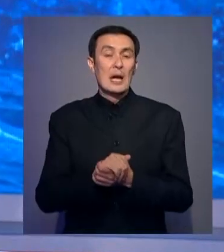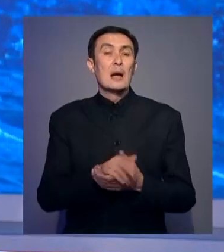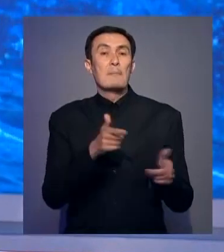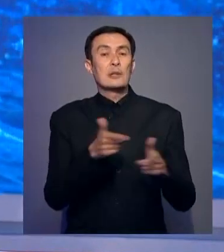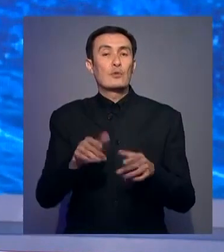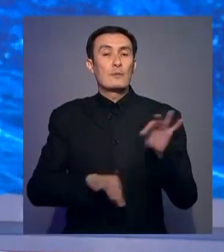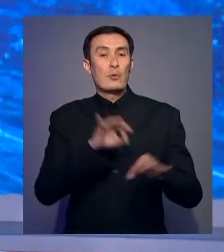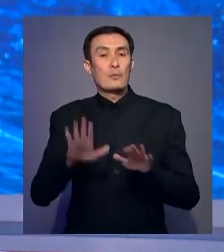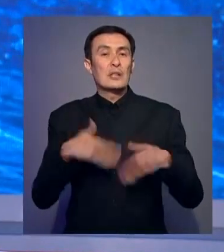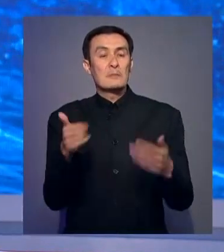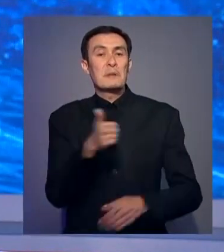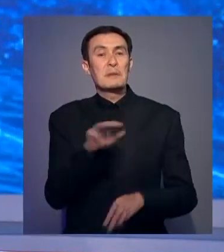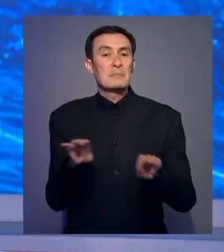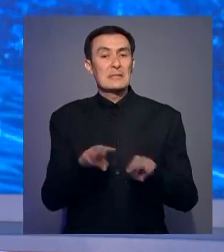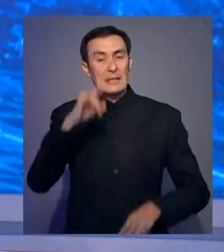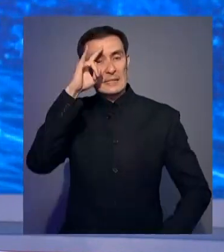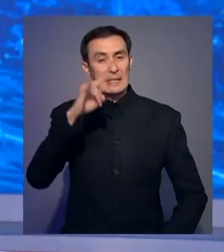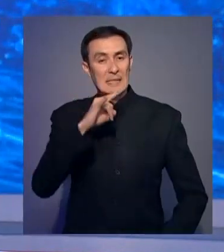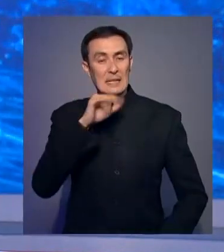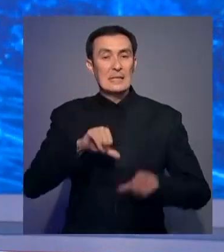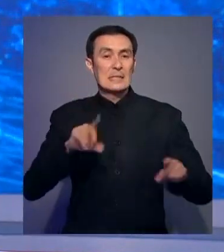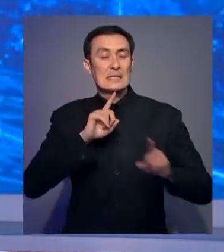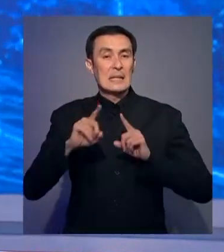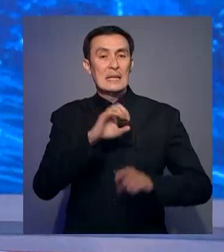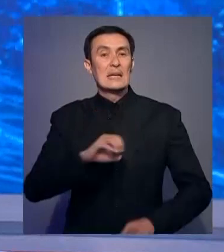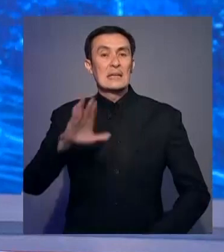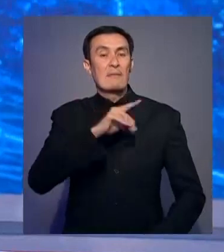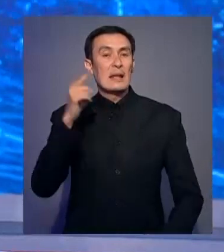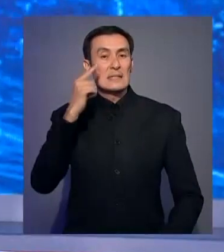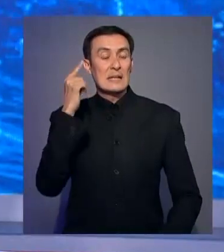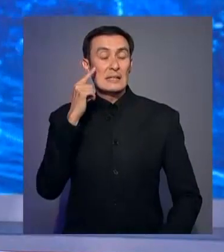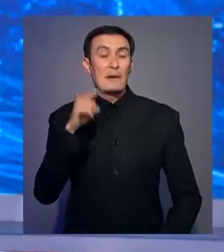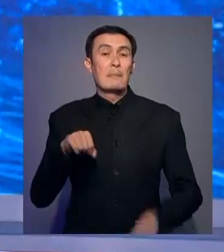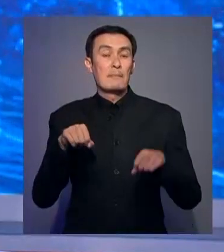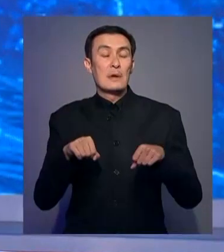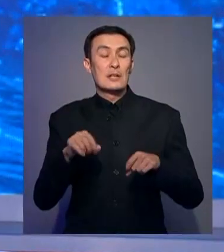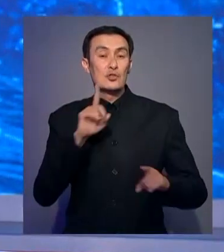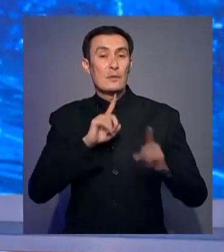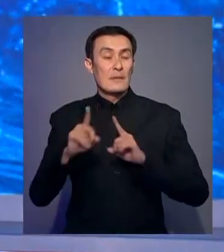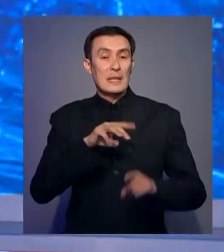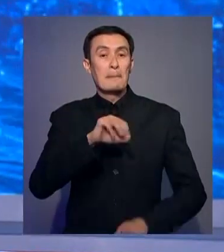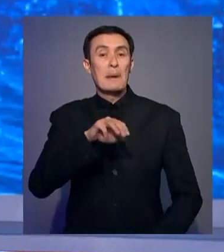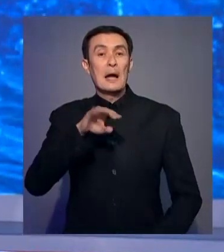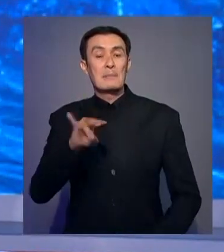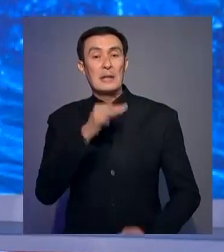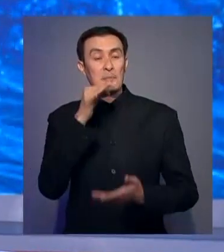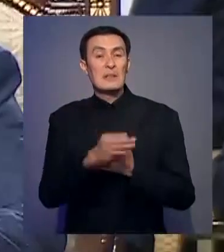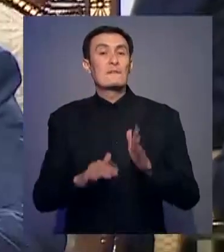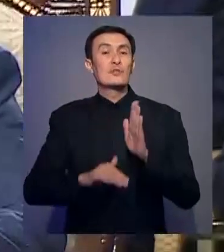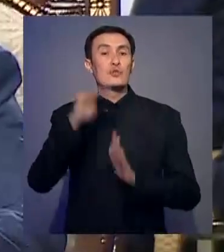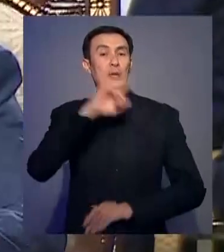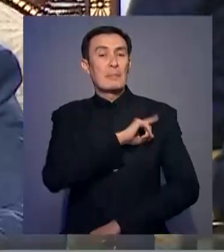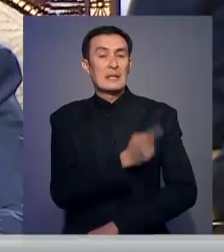проект предложил премьер-министр Казахстана на заседании Евразийского межправсовета. Аскар Мамин отметил